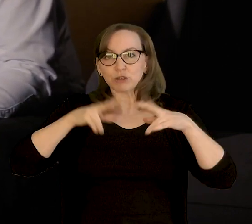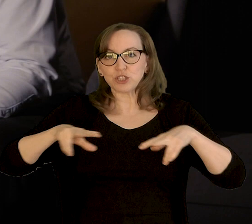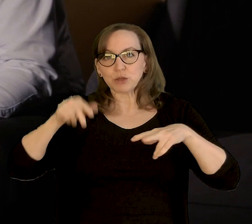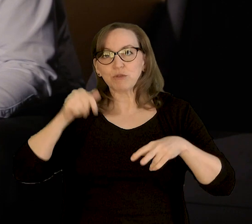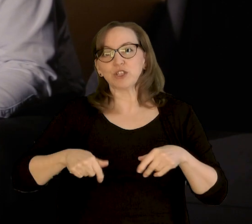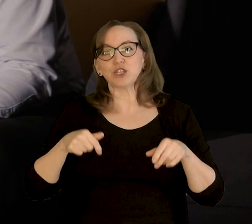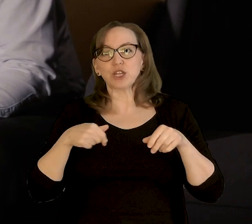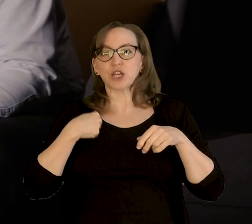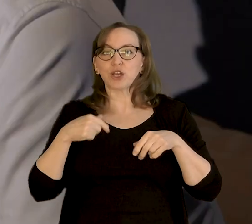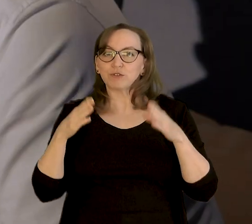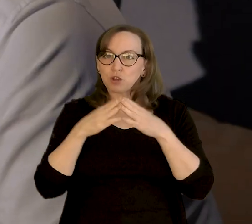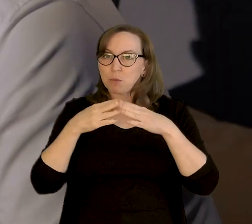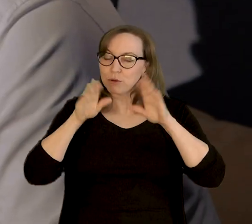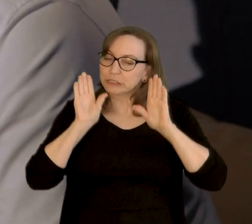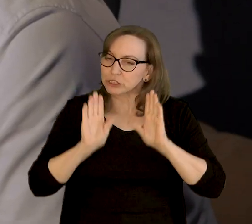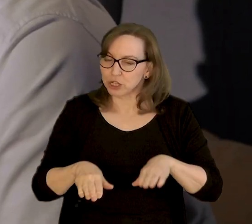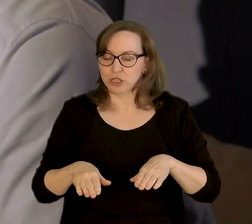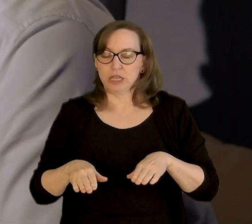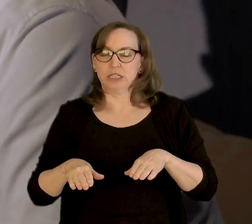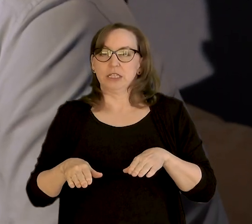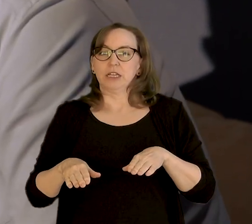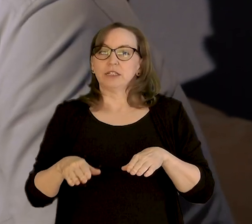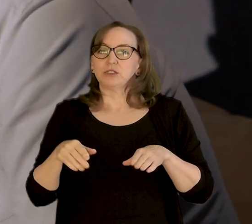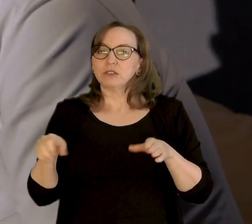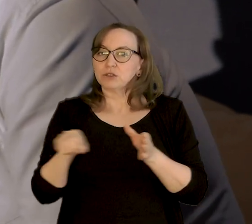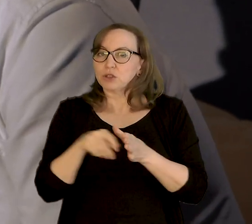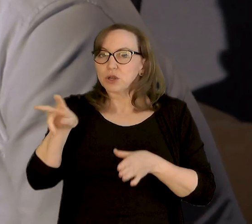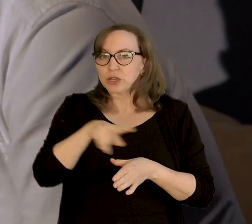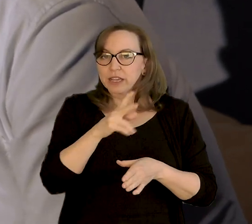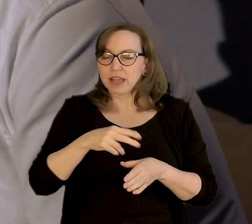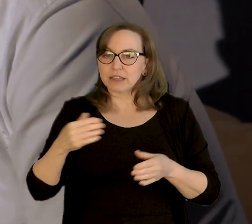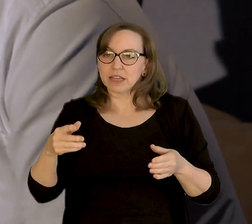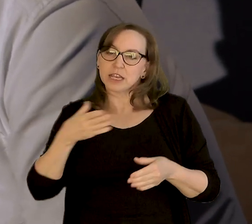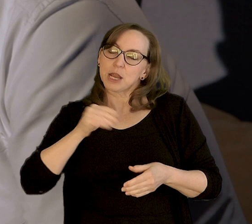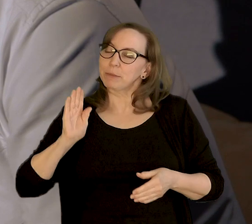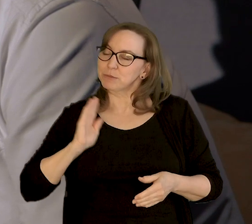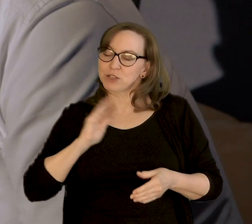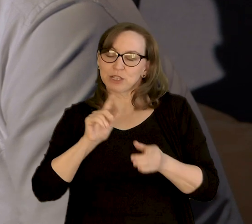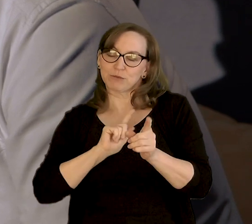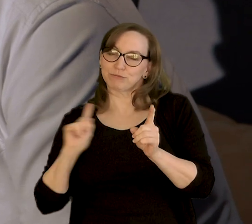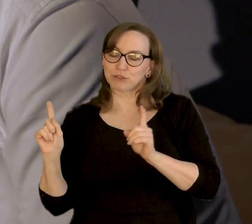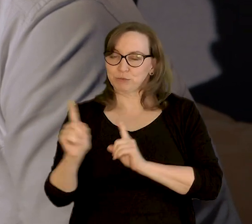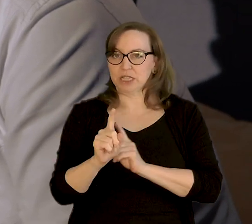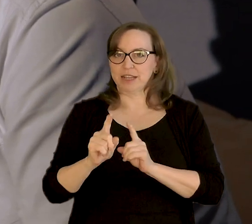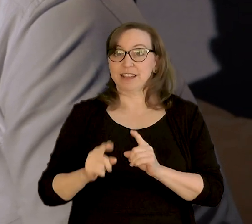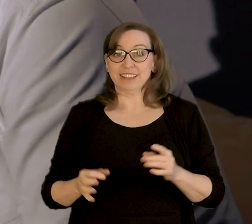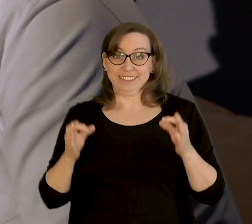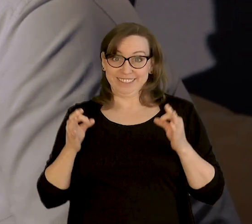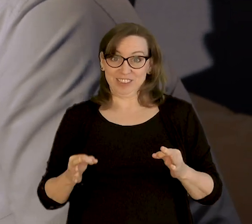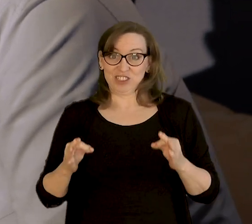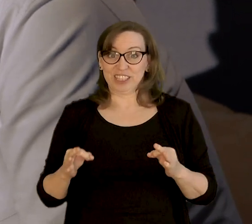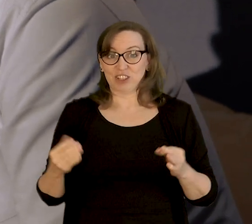musiała zostać w swoim domu, aż niebezpieczeństwo przeminie. Dzisiaj te słowa dla nas nabierają nowego